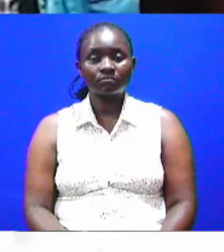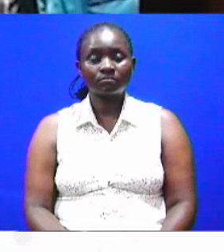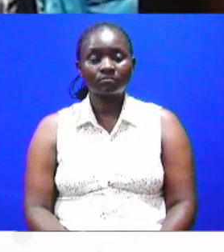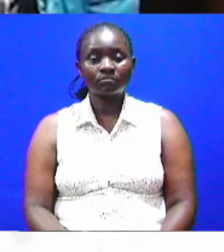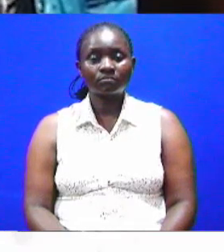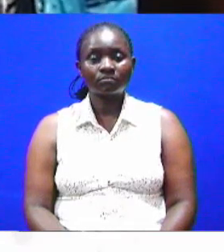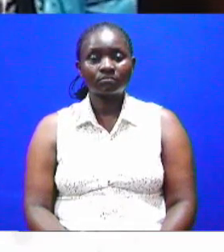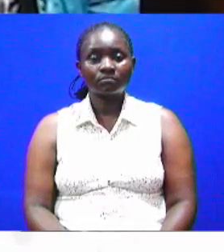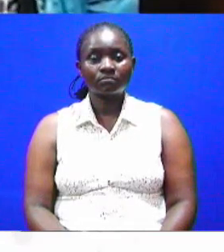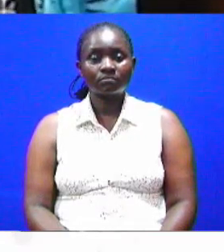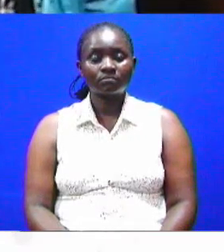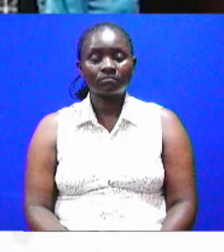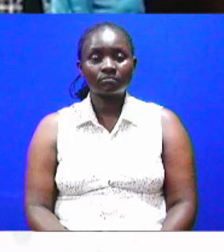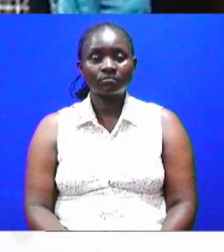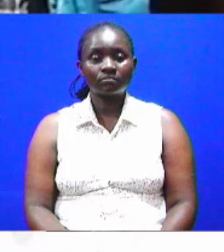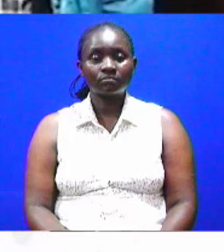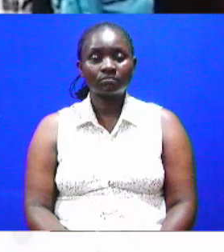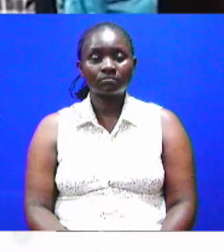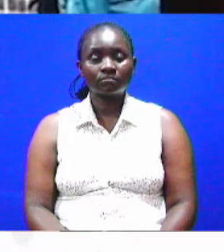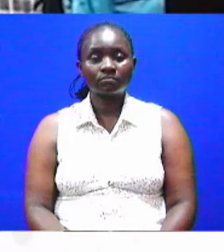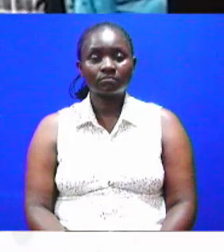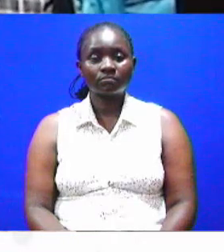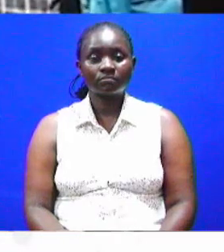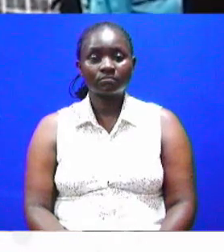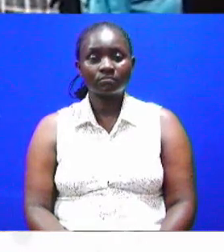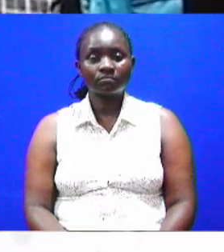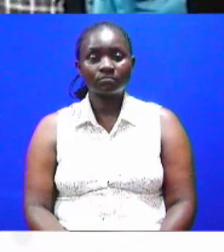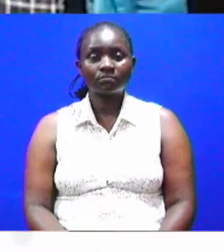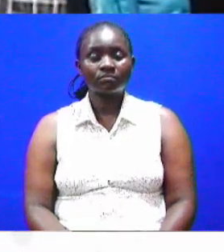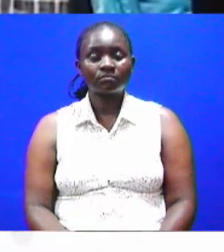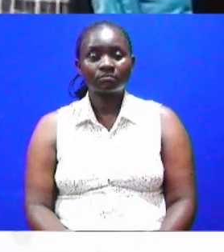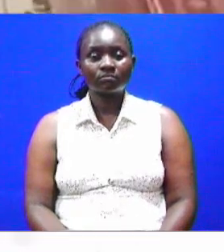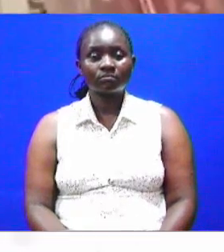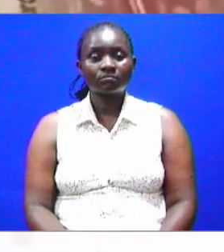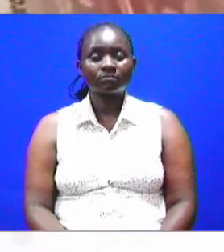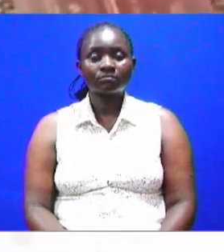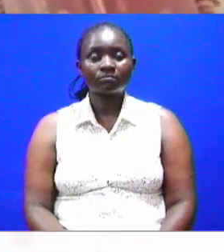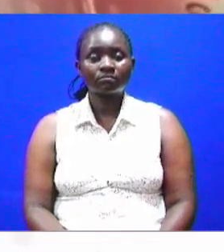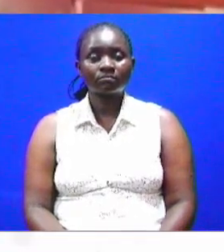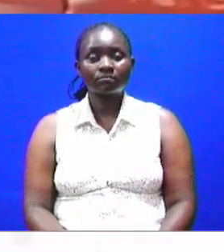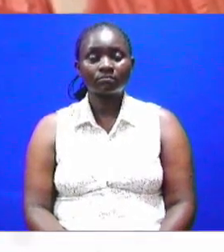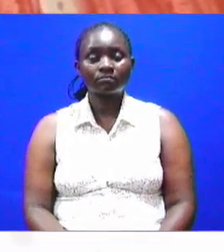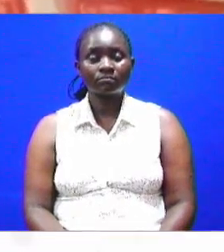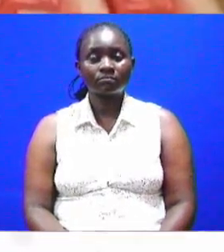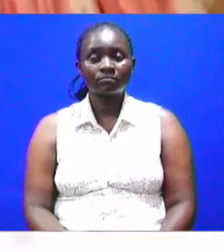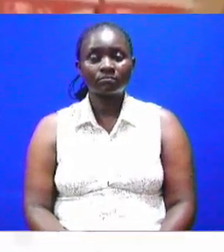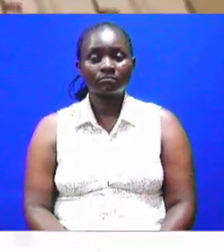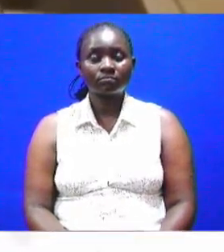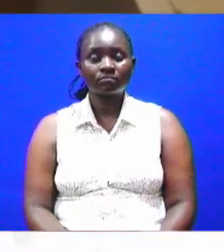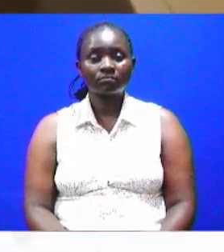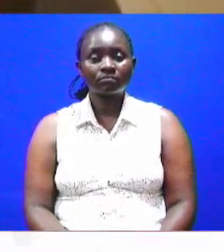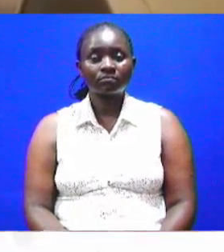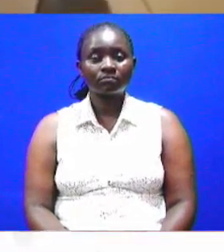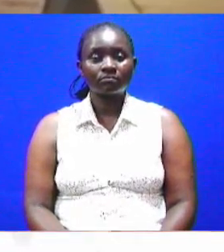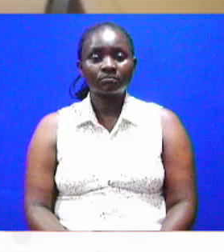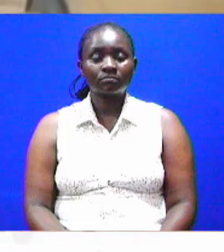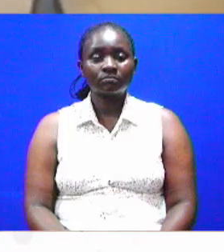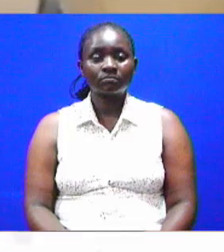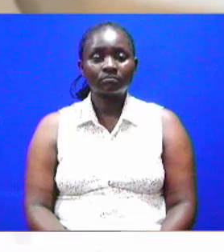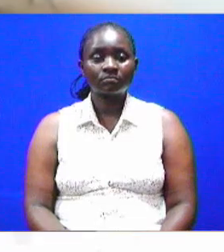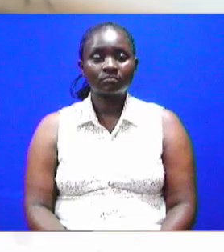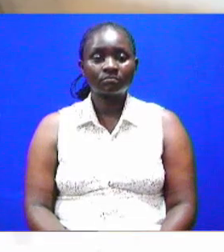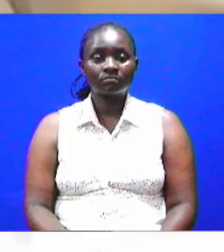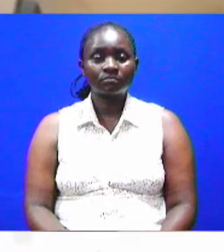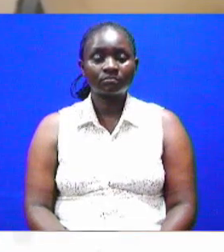mono ndo ande ko le mere meta ri ari ba o moeri ko nande na sai karara anche na no bora lete mari o gande na ndo